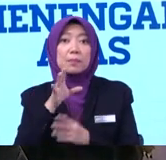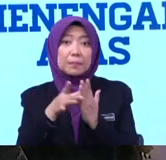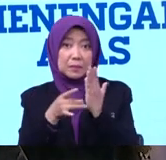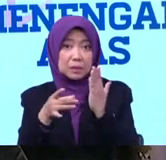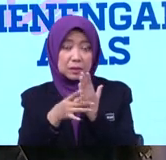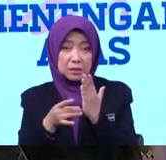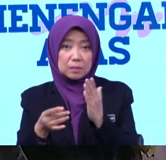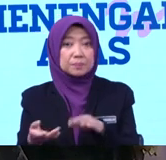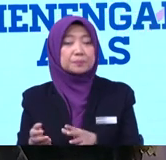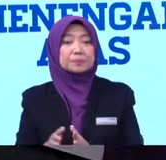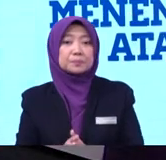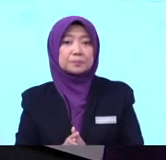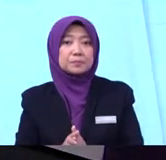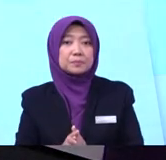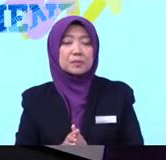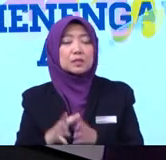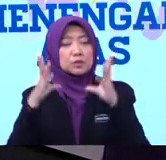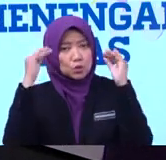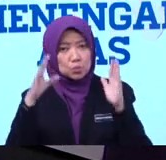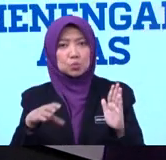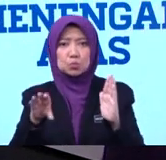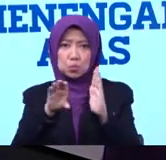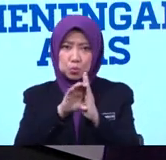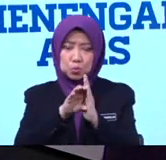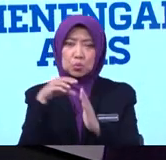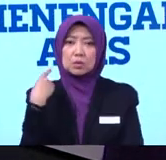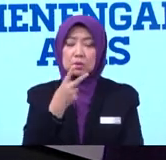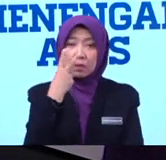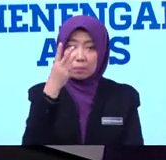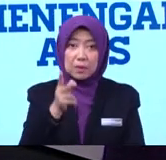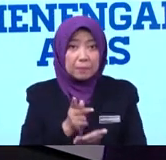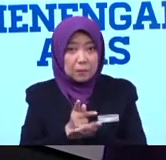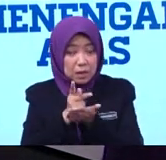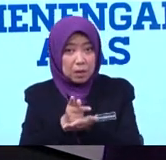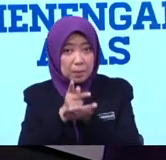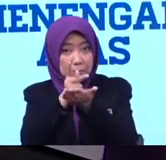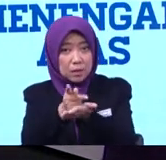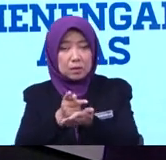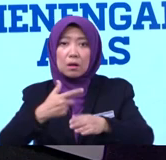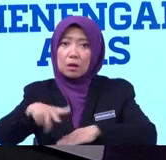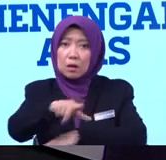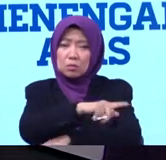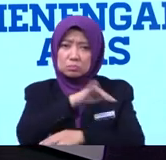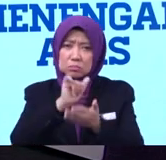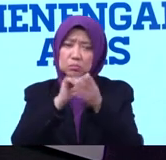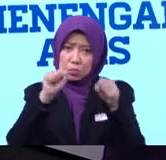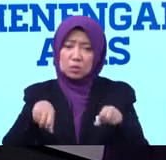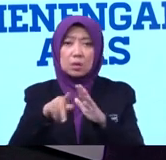ini contohnya macam kalau kita nampak kapal-kapal di lautan itu juga